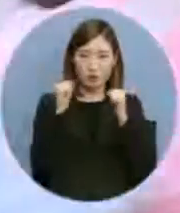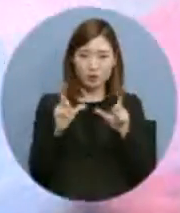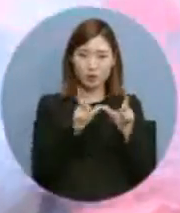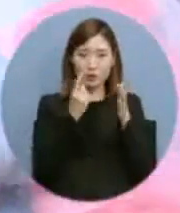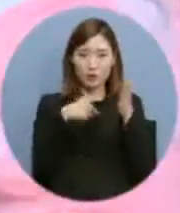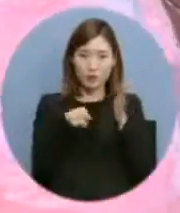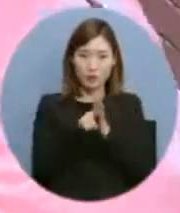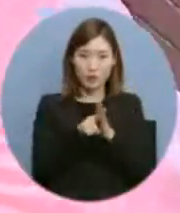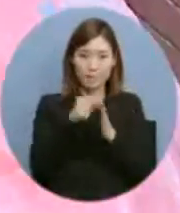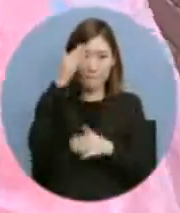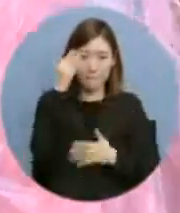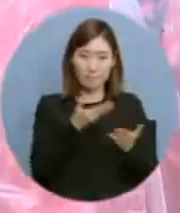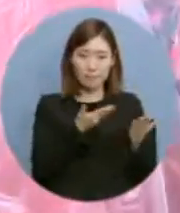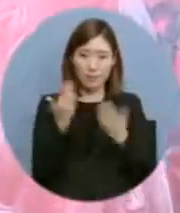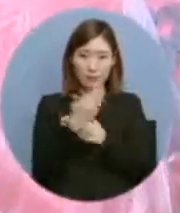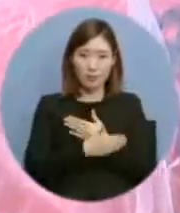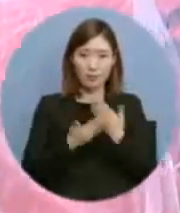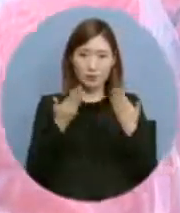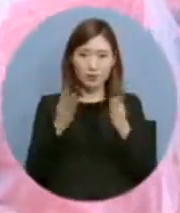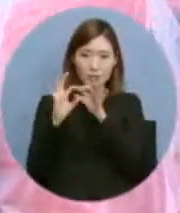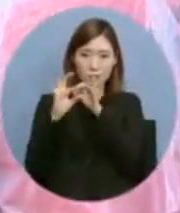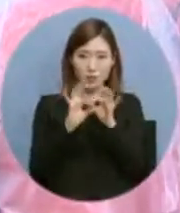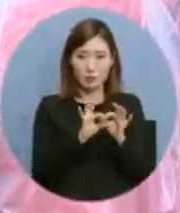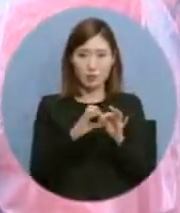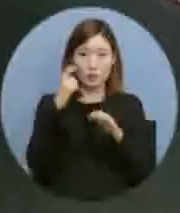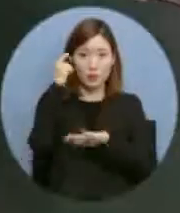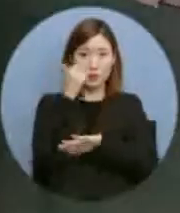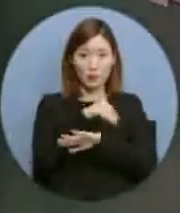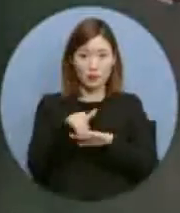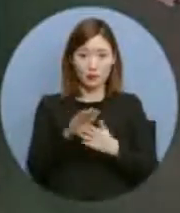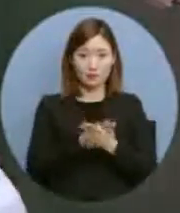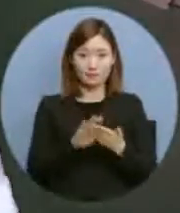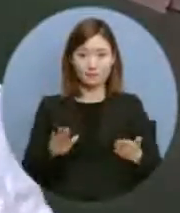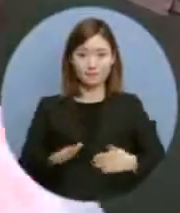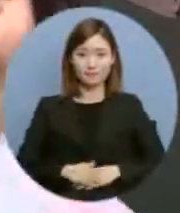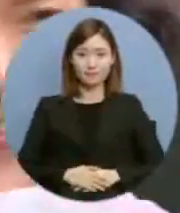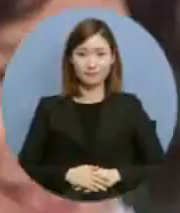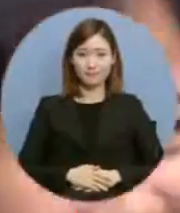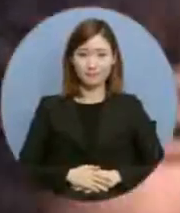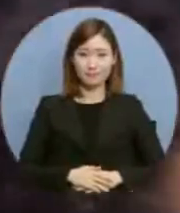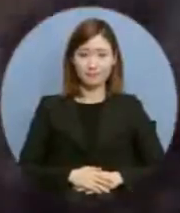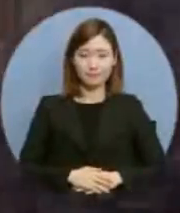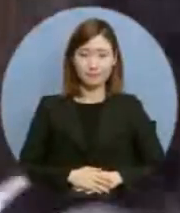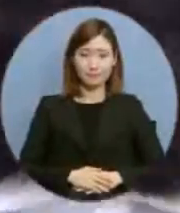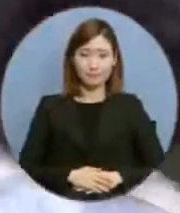연탄배달 봉사를 이어나갈 계획입니다 센 m 뉴스 김국 입니다